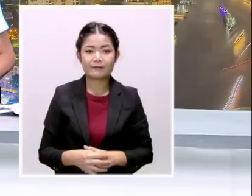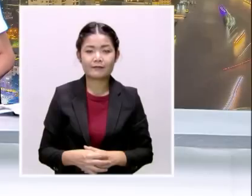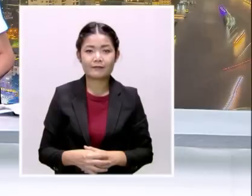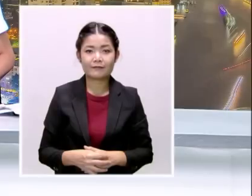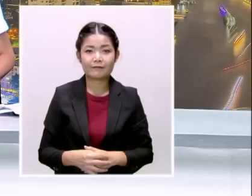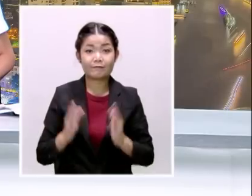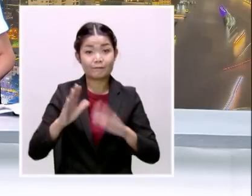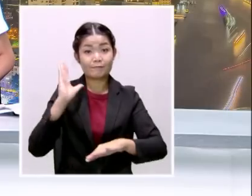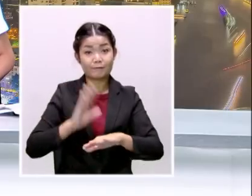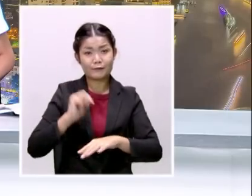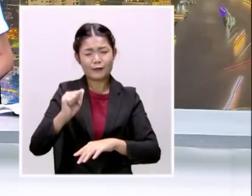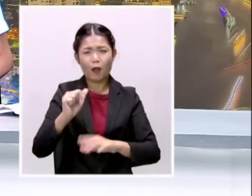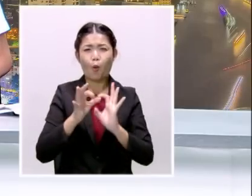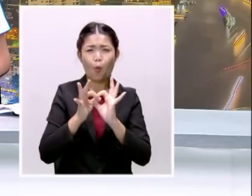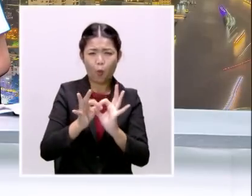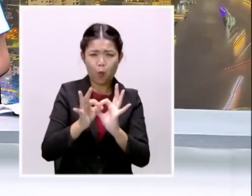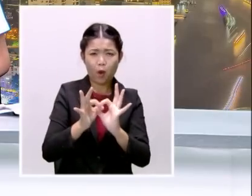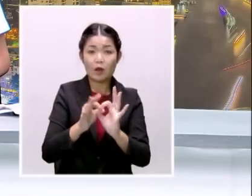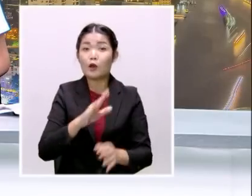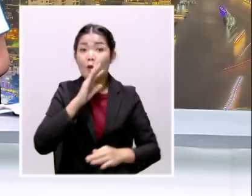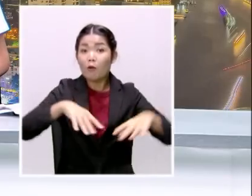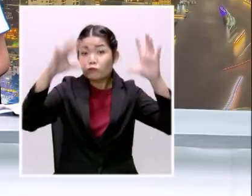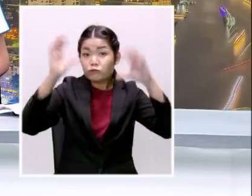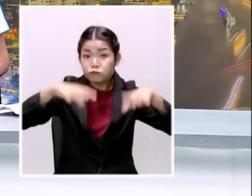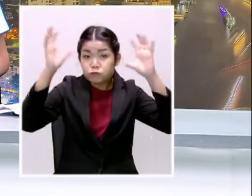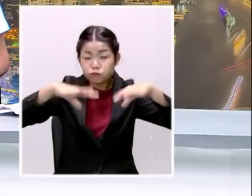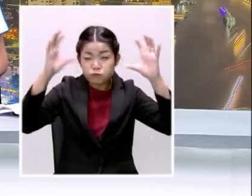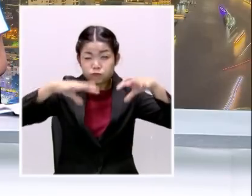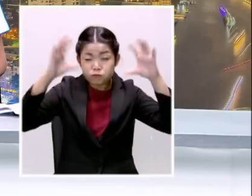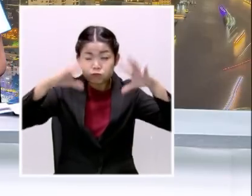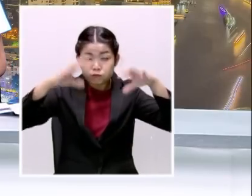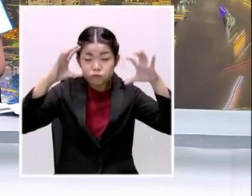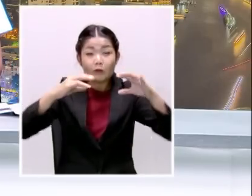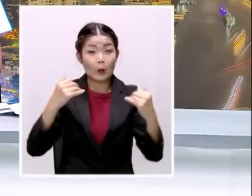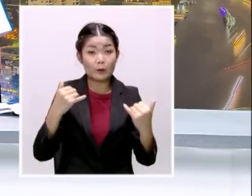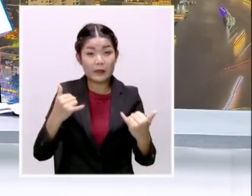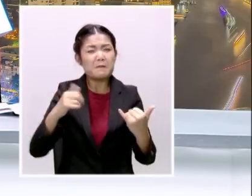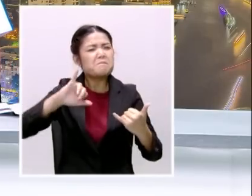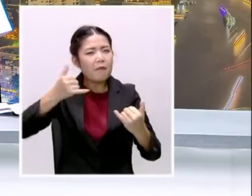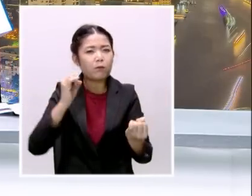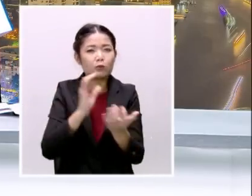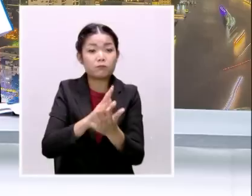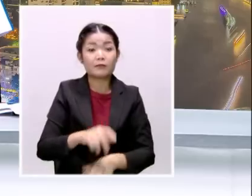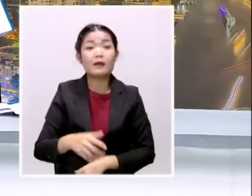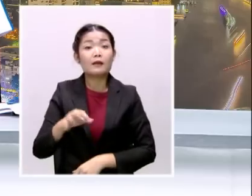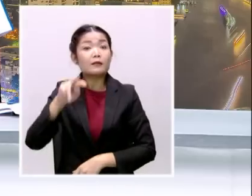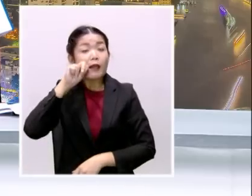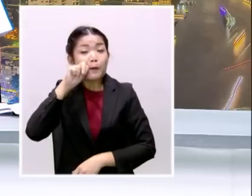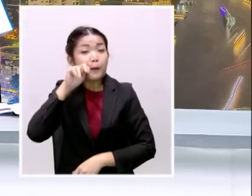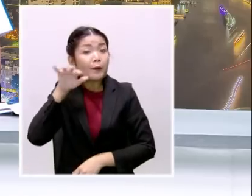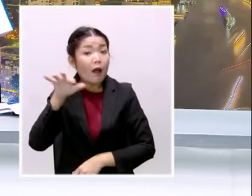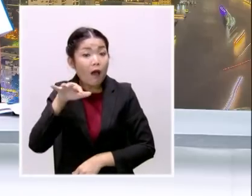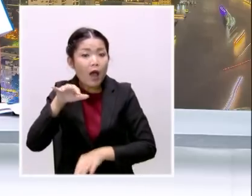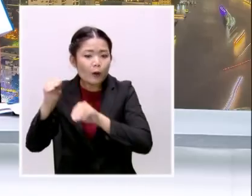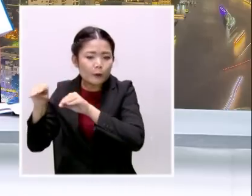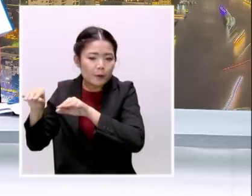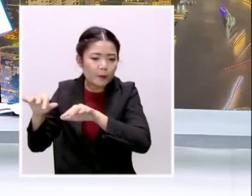ผู้เชออ owningอกมาแดงความเป็ห่วงว่าฝนธจรกลมายย่างหนักและต่อหนใช่วงนี้อาทำให้บริมาน้ำจือ THAT ISร